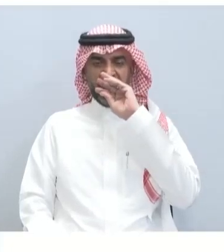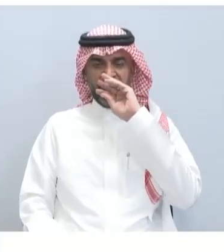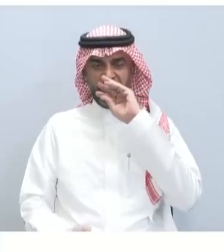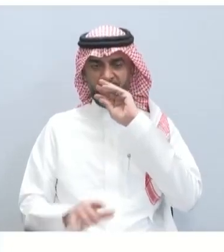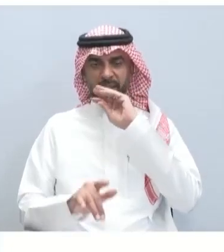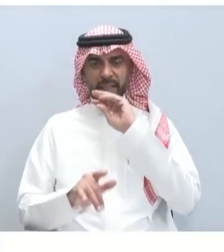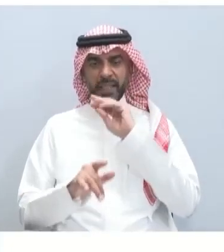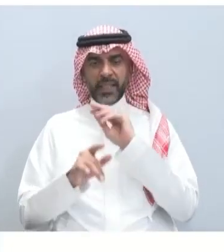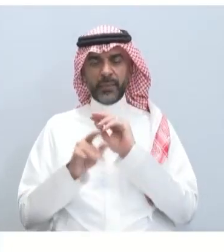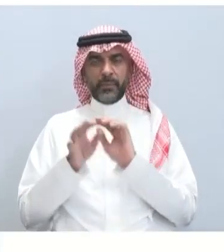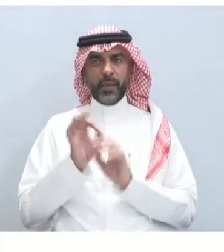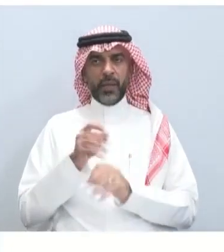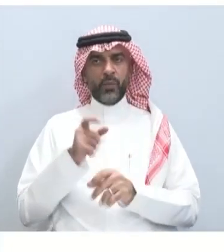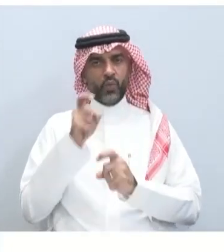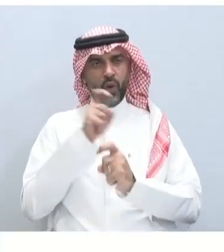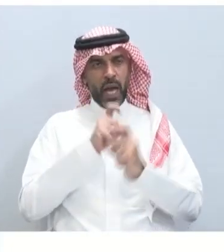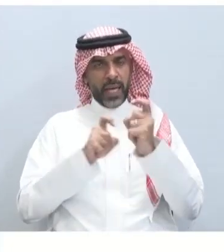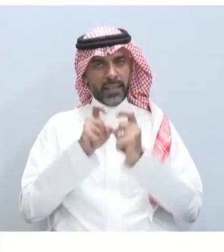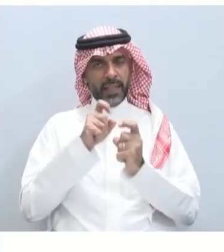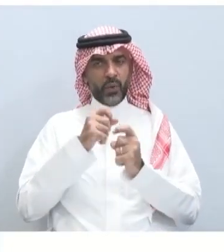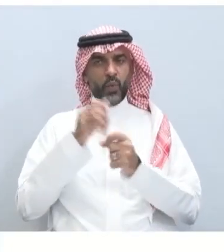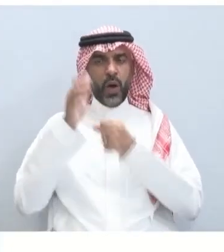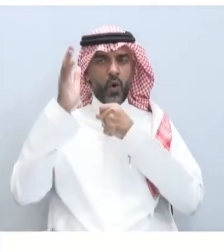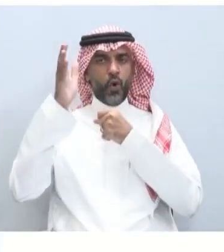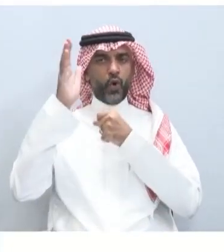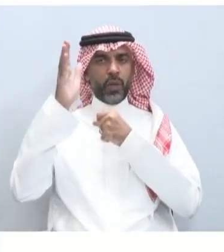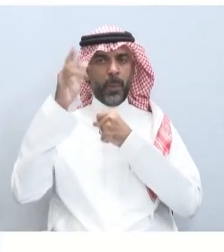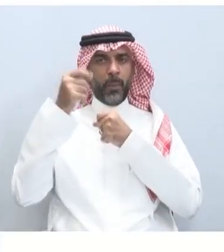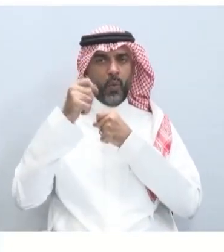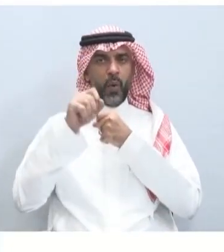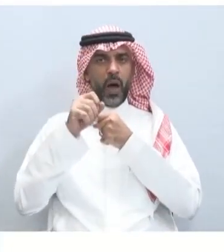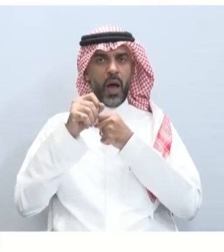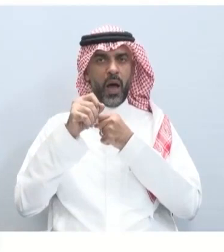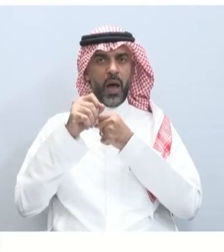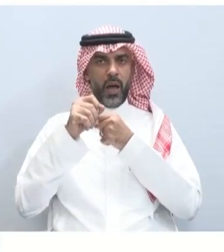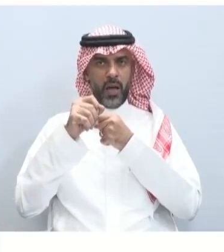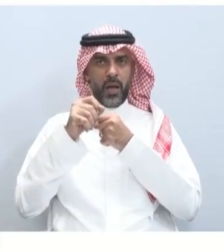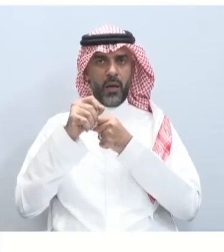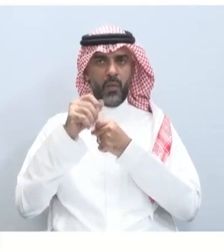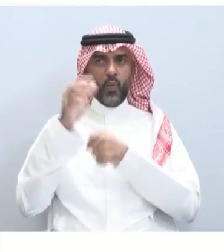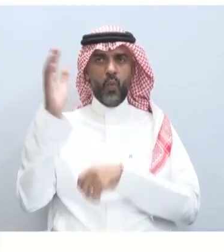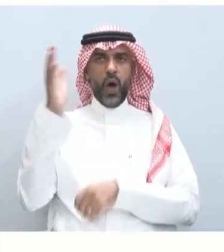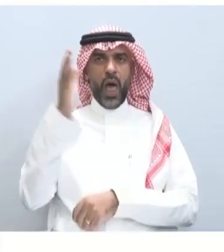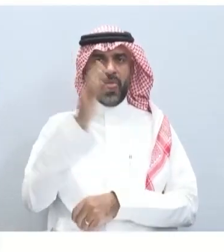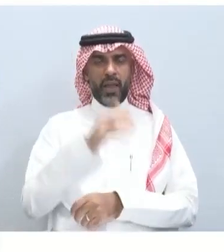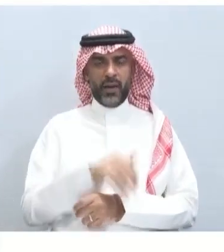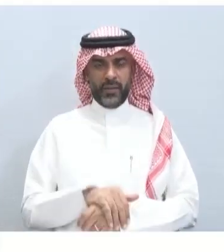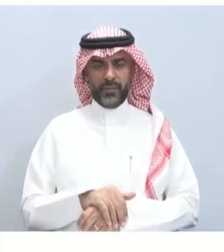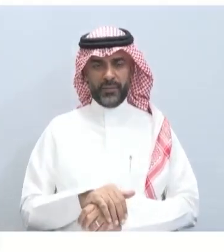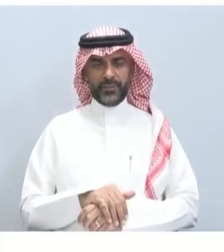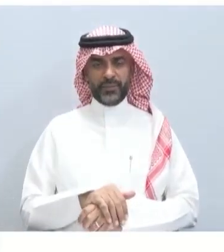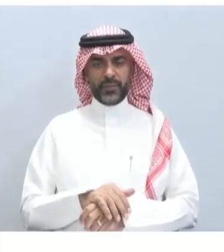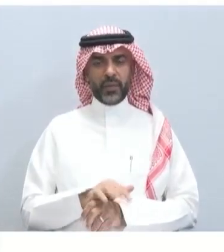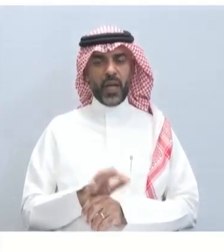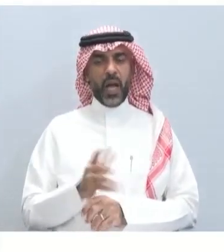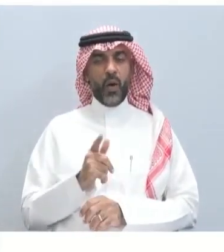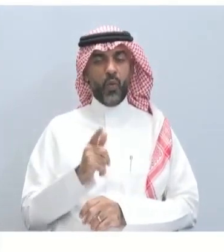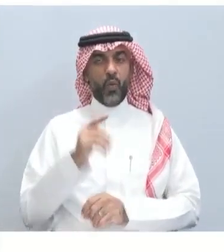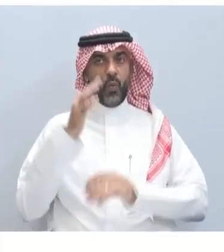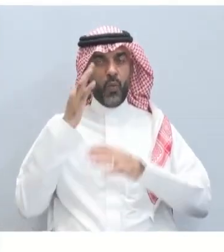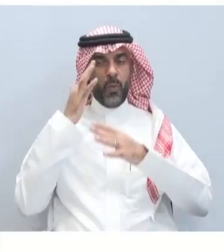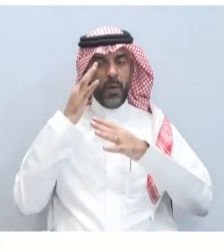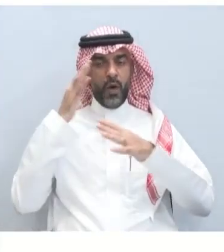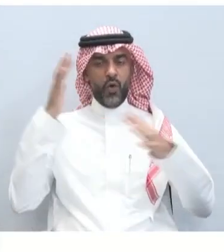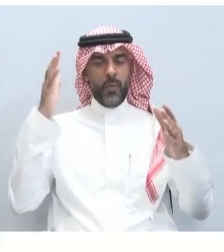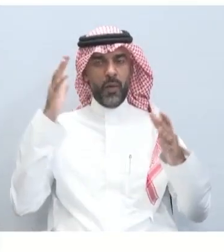مثل المناقشات والخطب والمحاضرات وايضا اما او تكون ايضا من يعني او تشمل مصادر